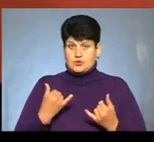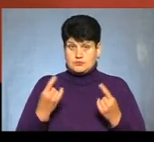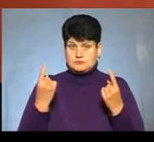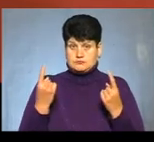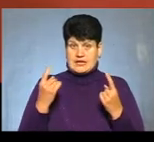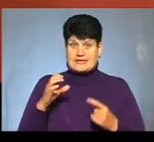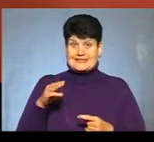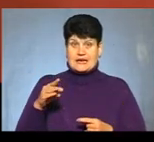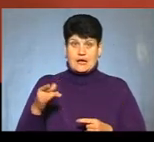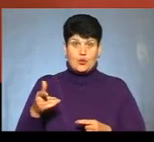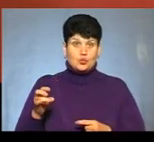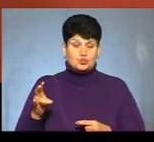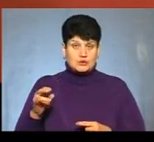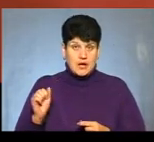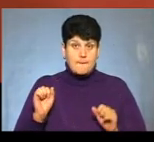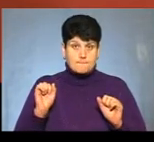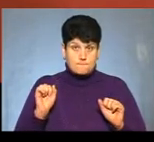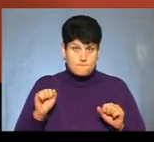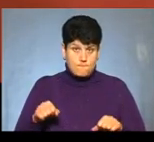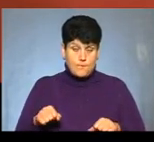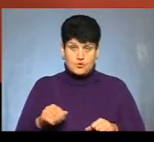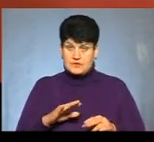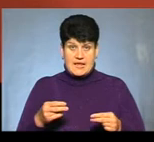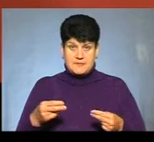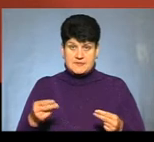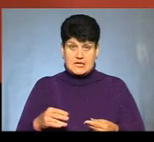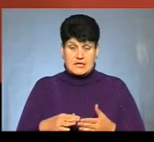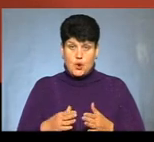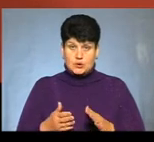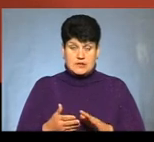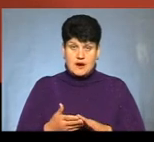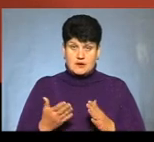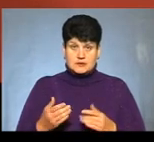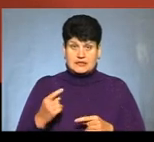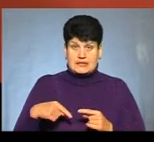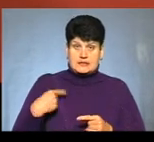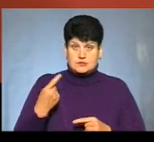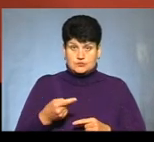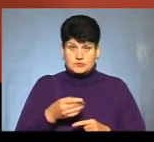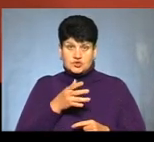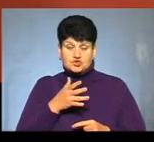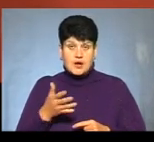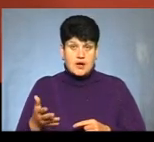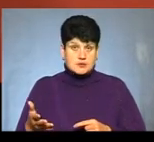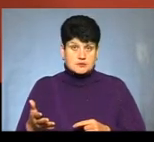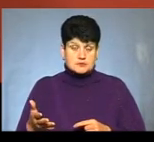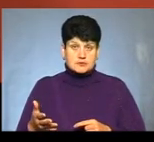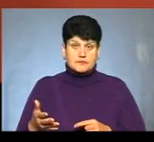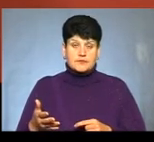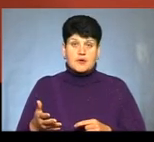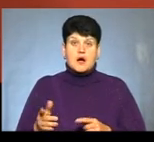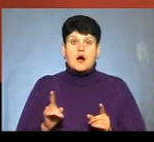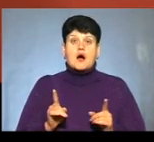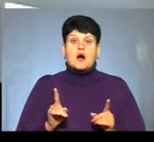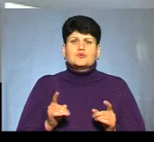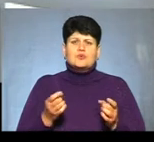Якщо сьогодні такого метра, як Стригуна, не можуть з ним не підписати контракту на слідуючий час,